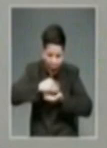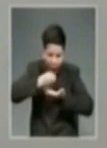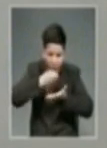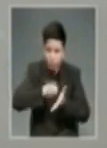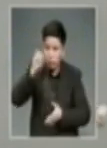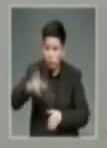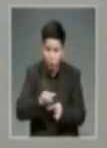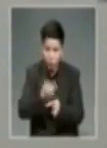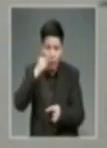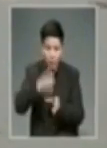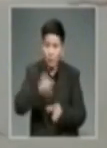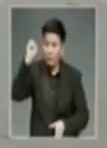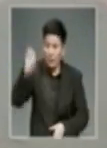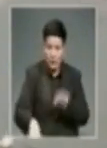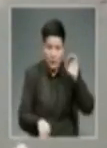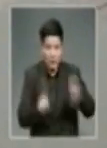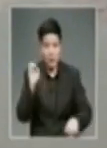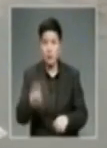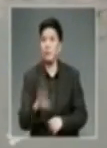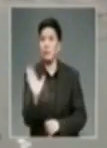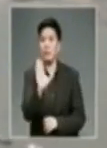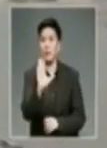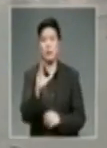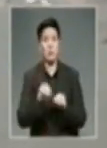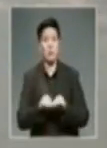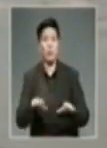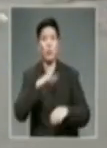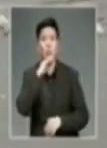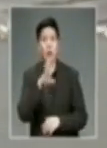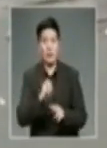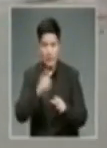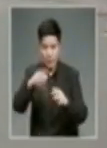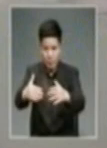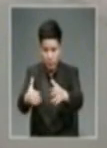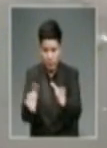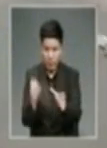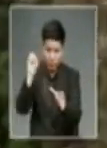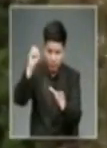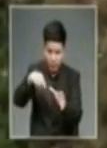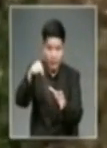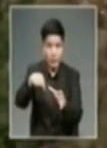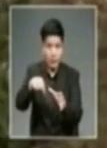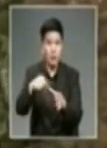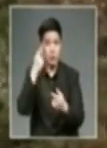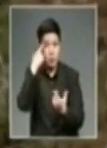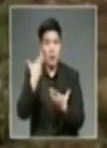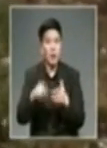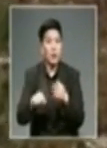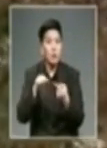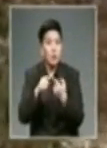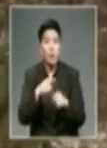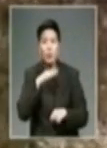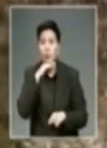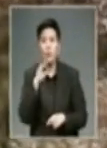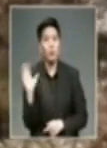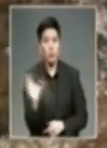วดน้ำดื่มเครื่องดื่มอะไรแล้วแต่เราต้องไม่ทิ้งเกลื่อนกลาดนะครับทิ้งลงที่ นะแล้วไม่เป็นบ่อเกิดของความสก